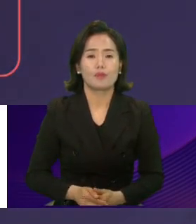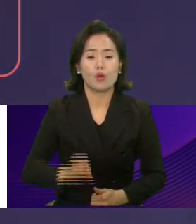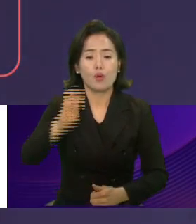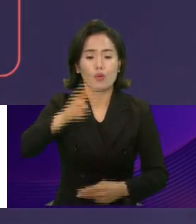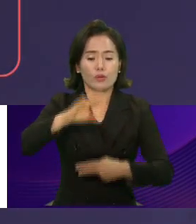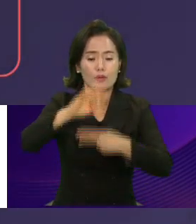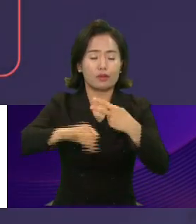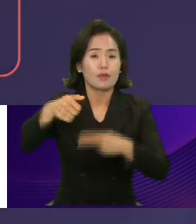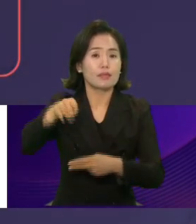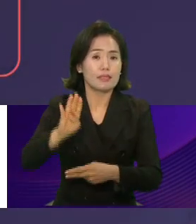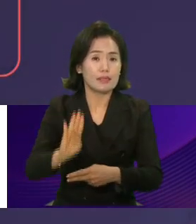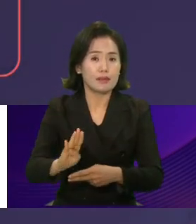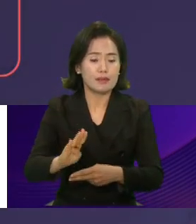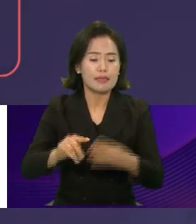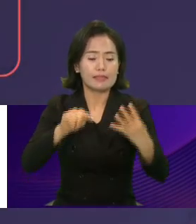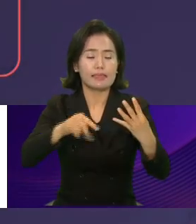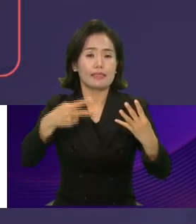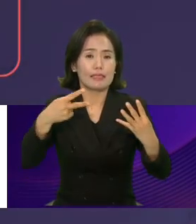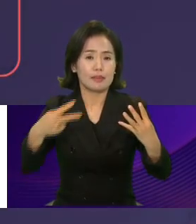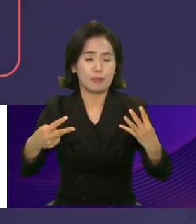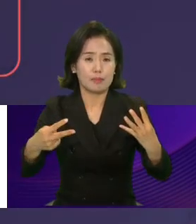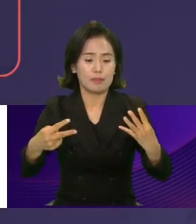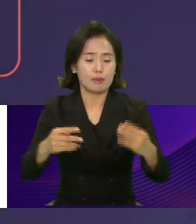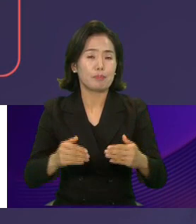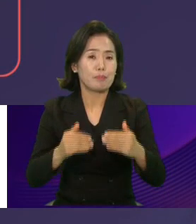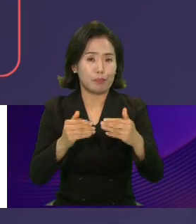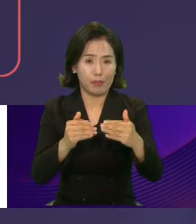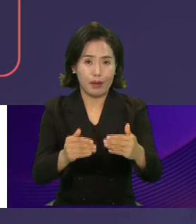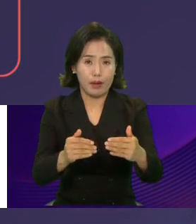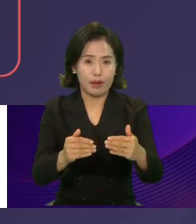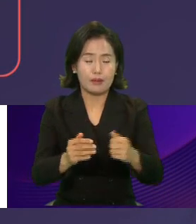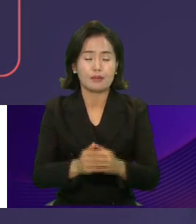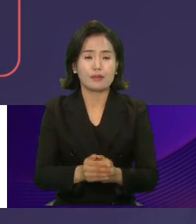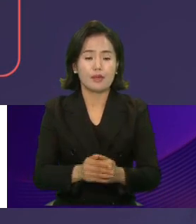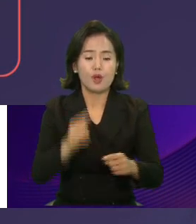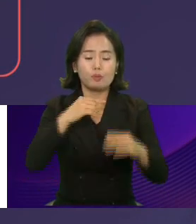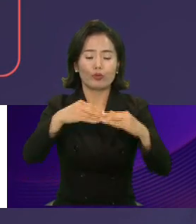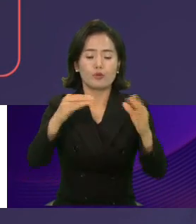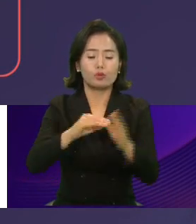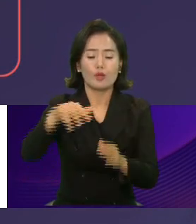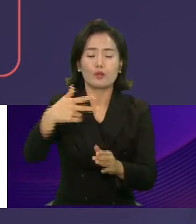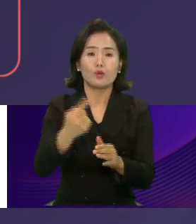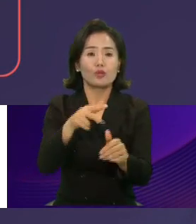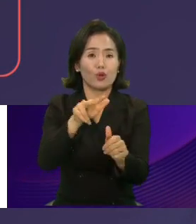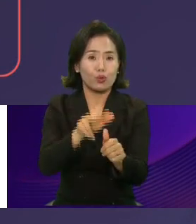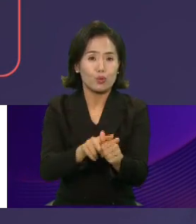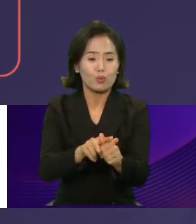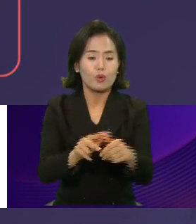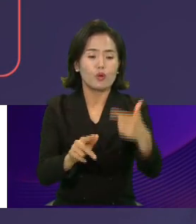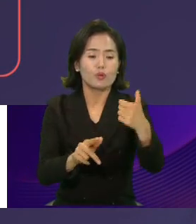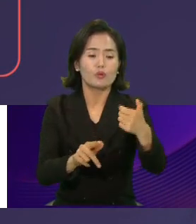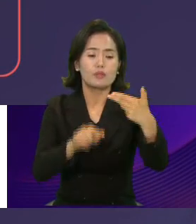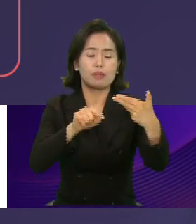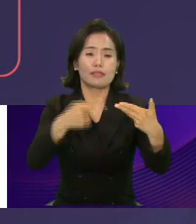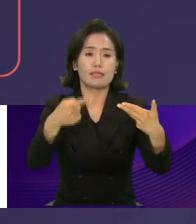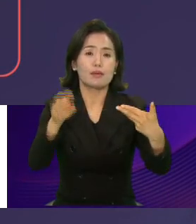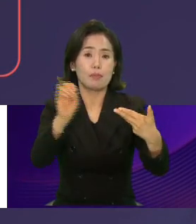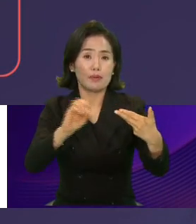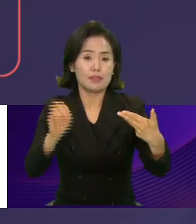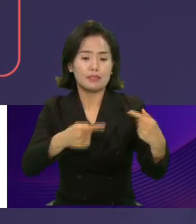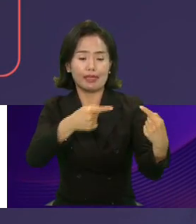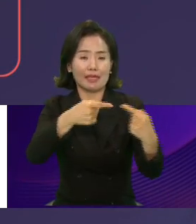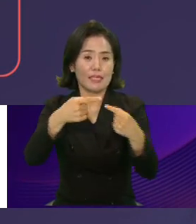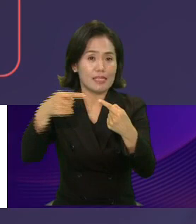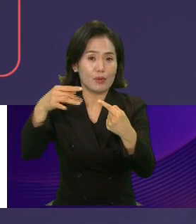광주 서구 갑으로 가보겠습니다. 4.2%까지의 개표가 진행됐고요. 민주당 조인철 후보가 68.1%로